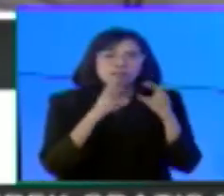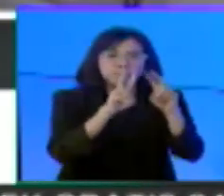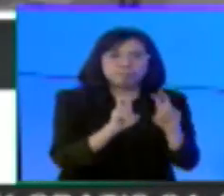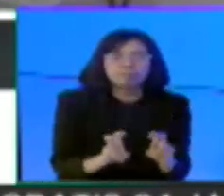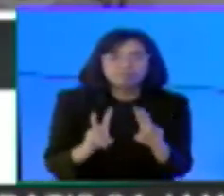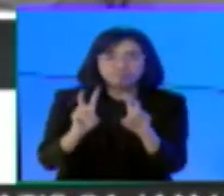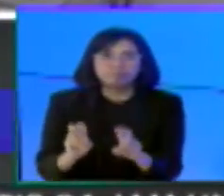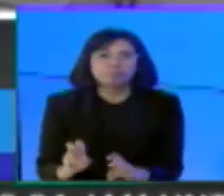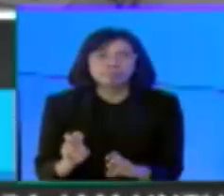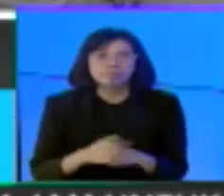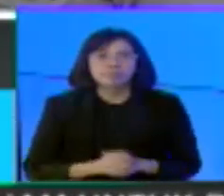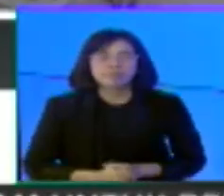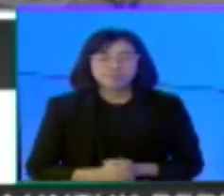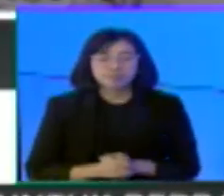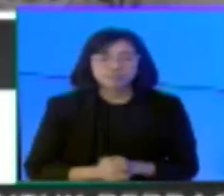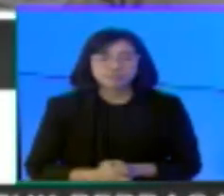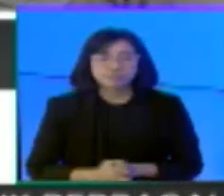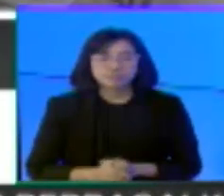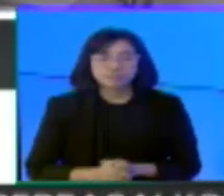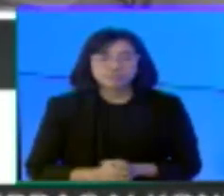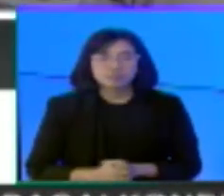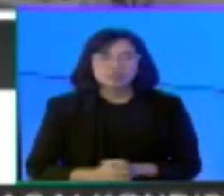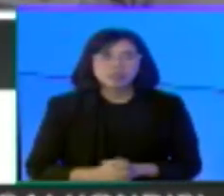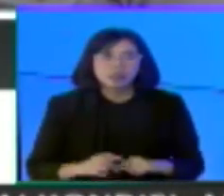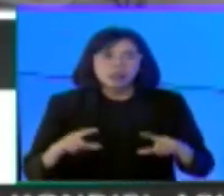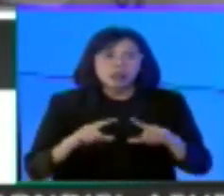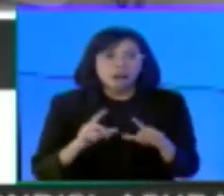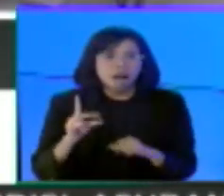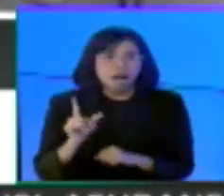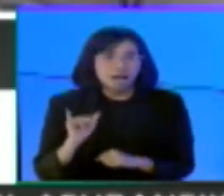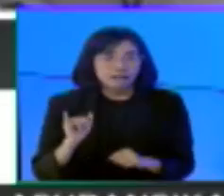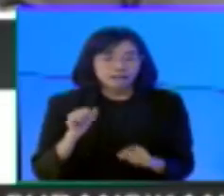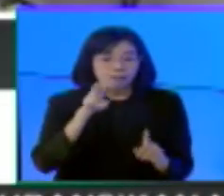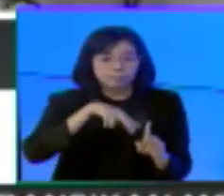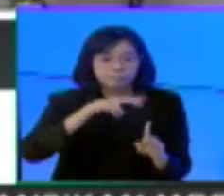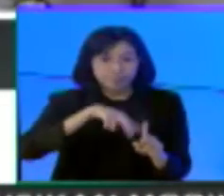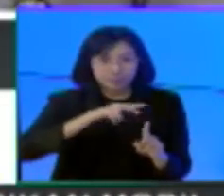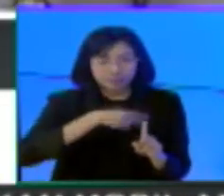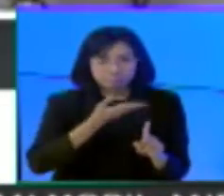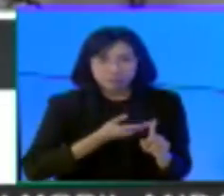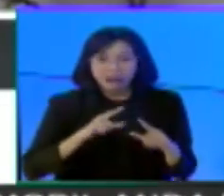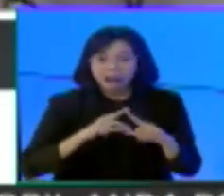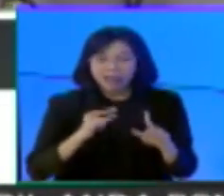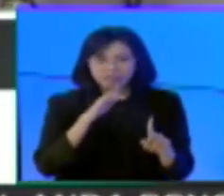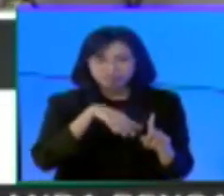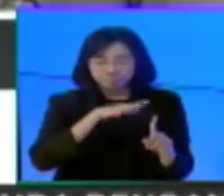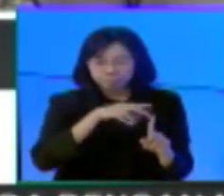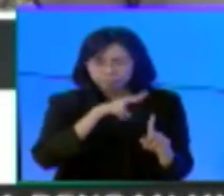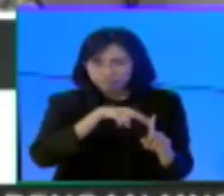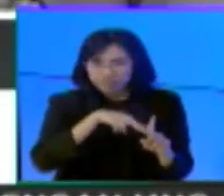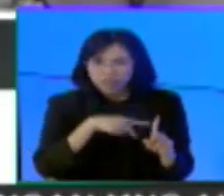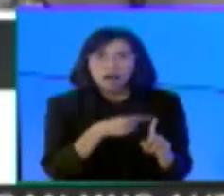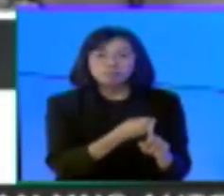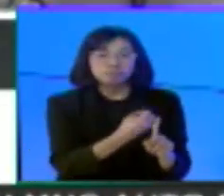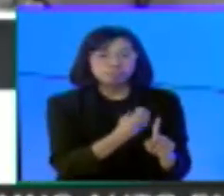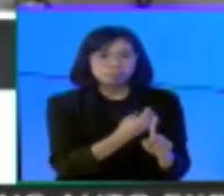dengan keterangan tersebut. Artinya dalam pemeriksaan Ari Sigit kemarin ada temuan aliran dana itu? Dari keterangan Mas Ari